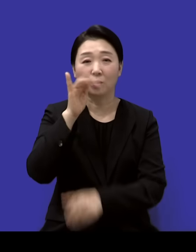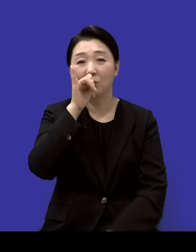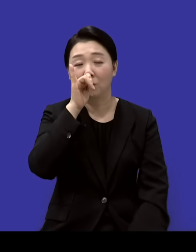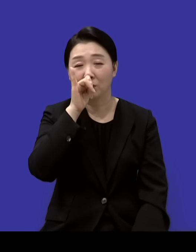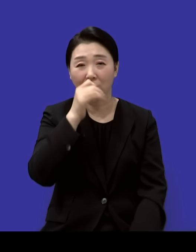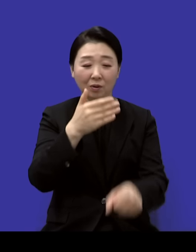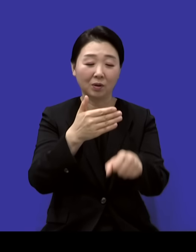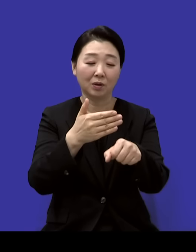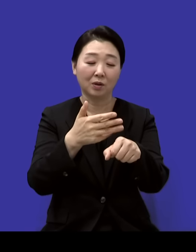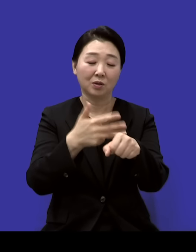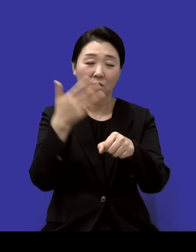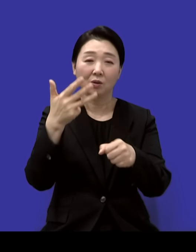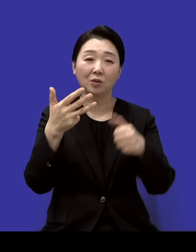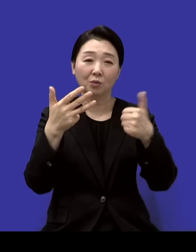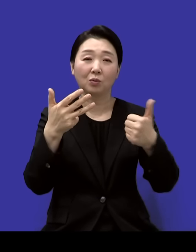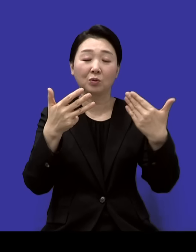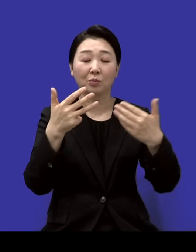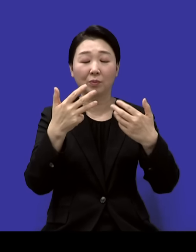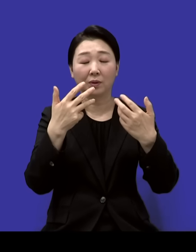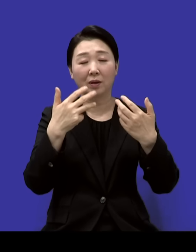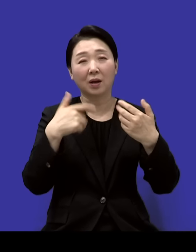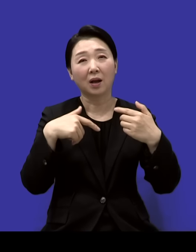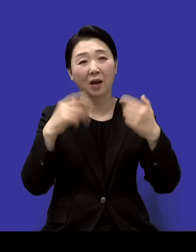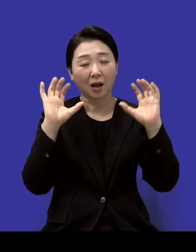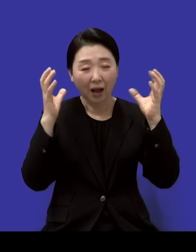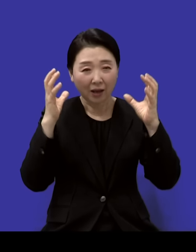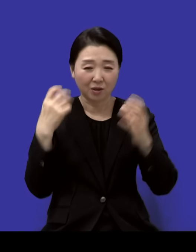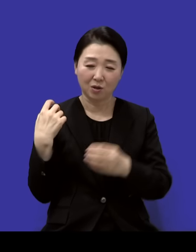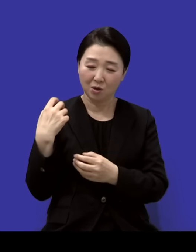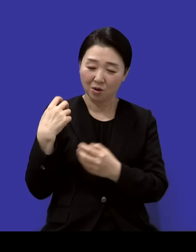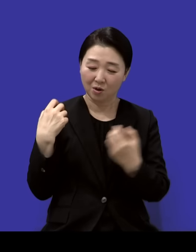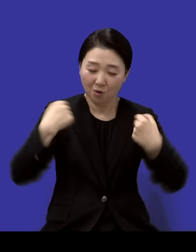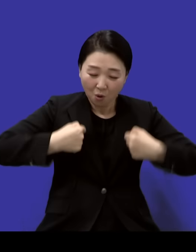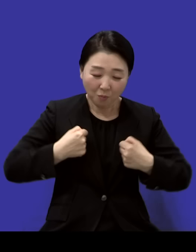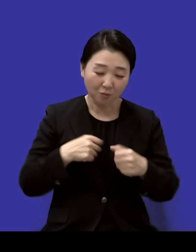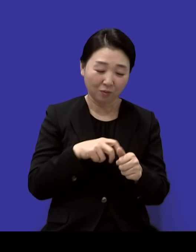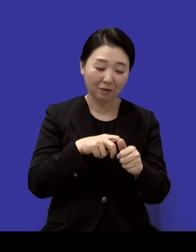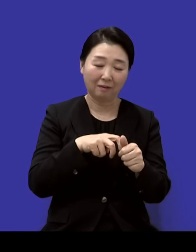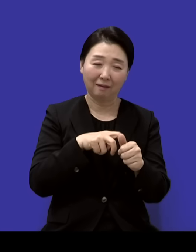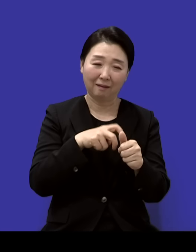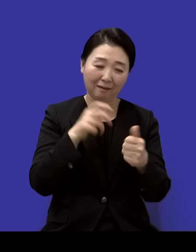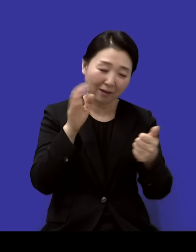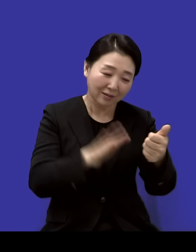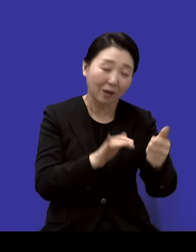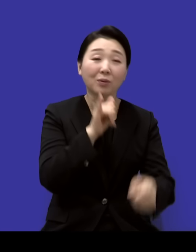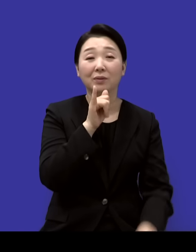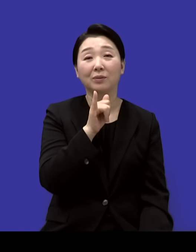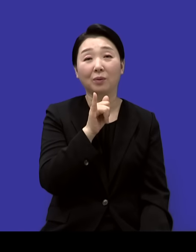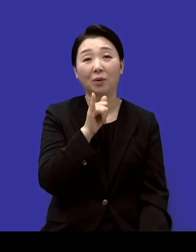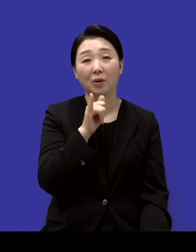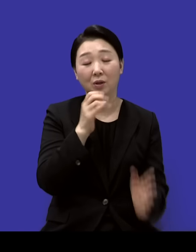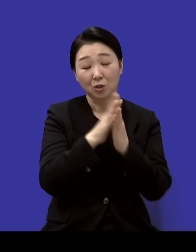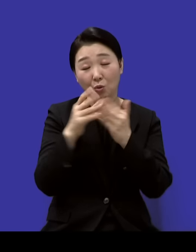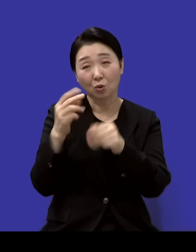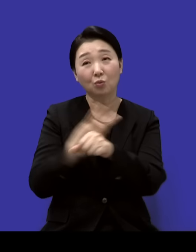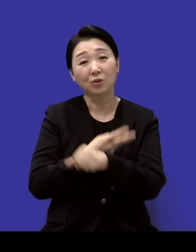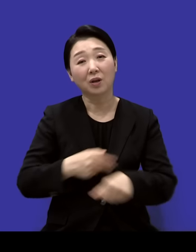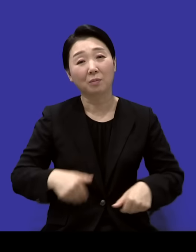8시 59분까지 아이를 업고 재웠거든요, 저는. 그리고 기도회 시작하잖아요. 불 꺼지잖아요. 예. 기도회 하면. 근데 기도 인도를 한 2시간씩 해야